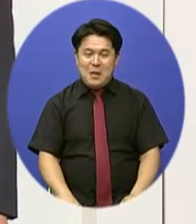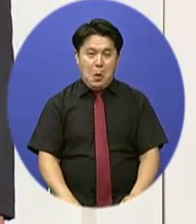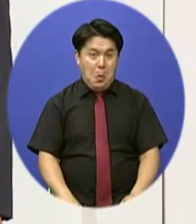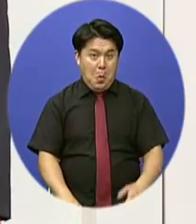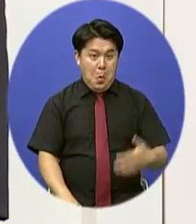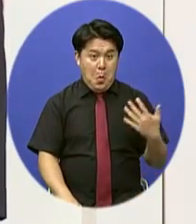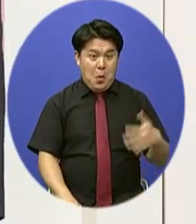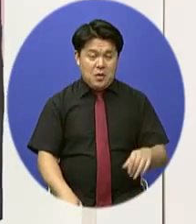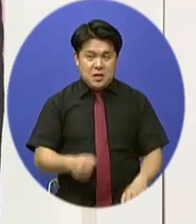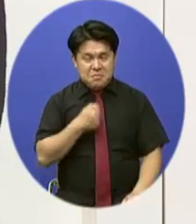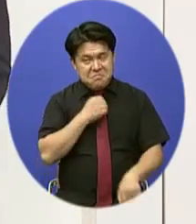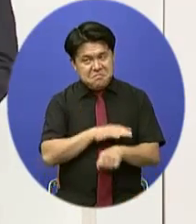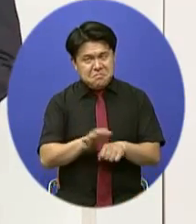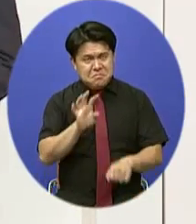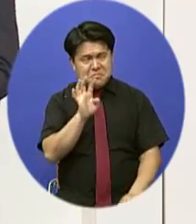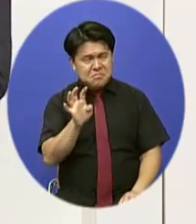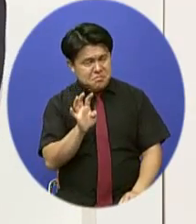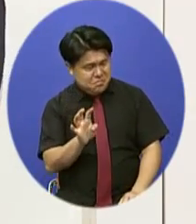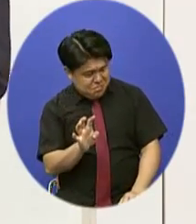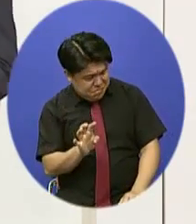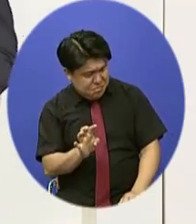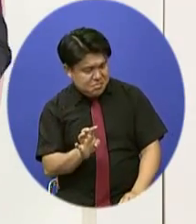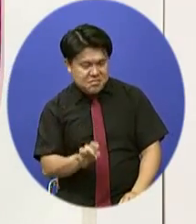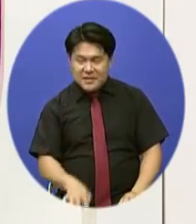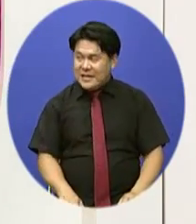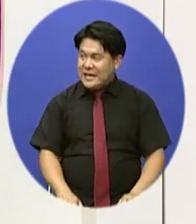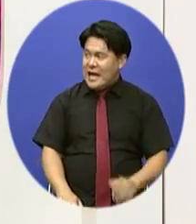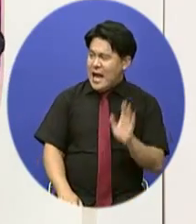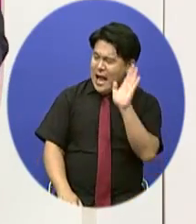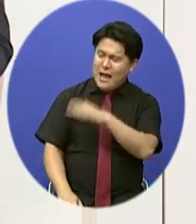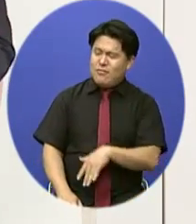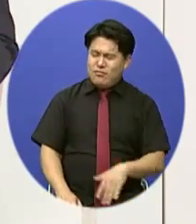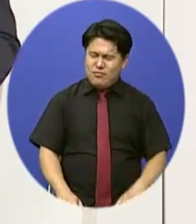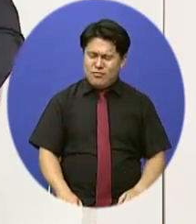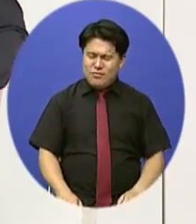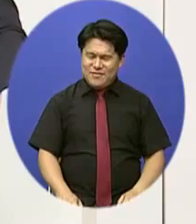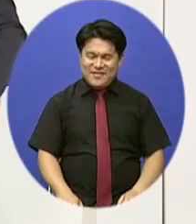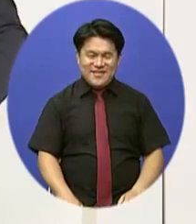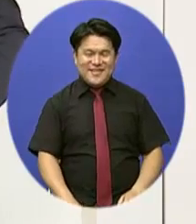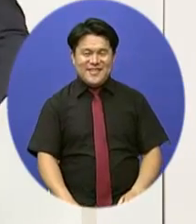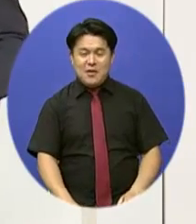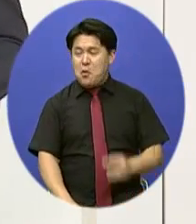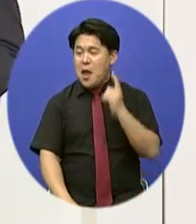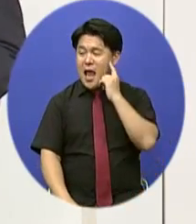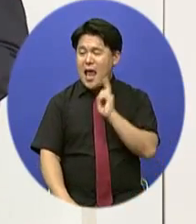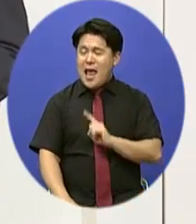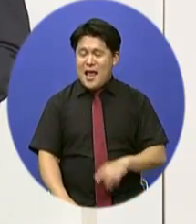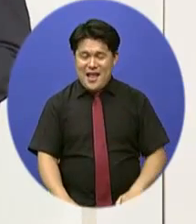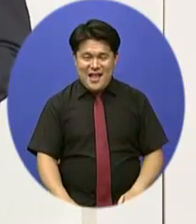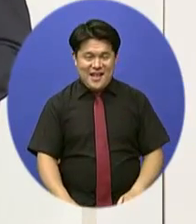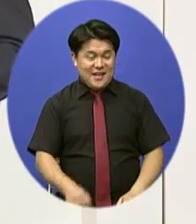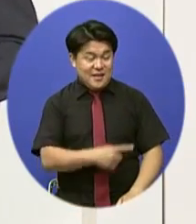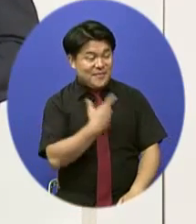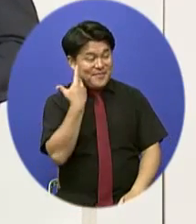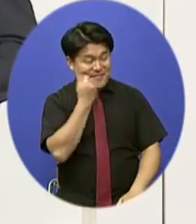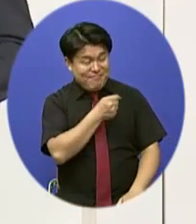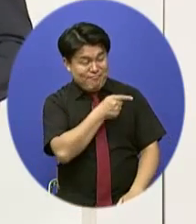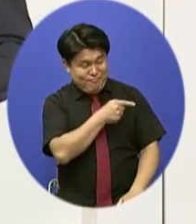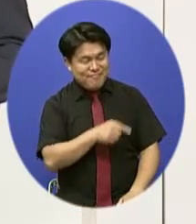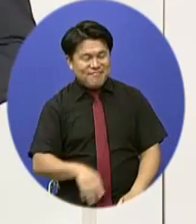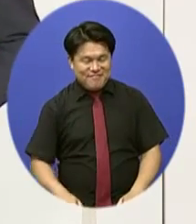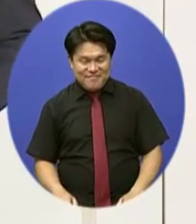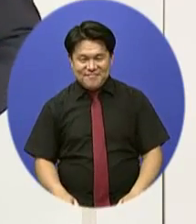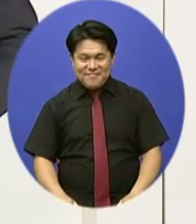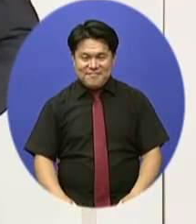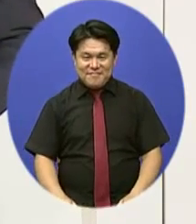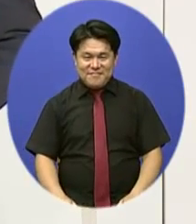진행 잘한지는 잘 모르겠어요. 아이, 진짜. 엉뚱한 소리 자꾸 했어서. 왜? 그게 매력이니까. 그래요? 서정우